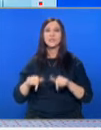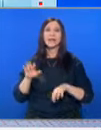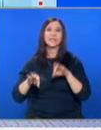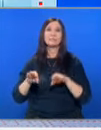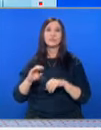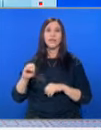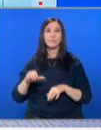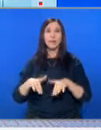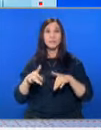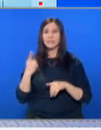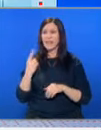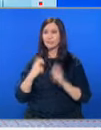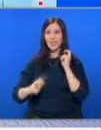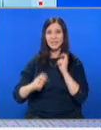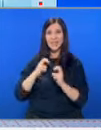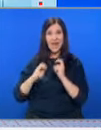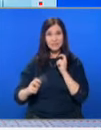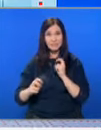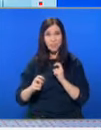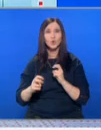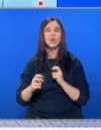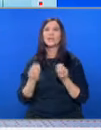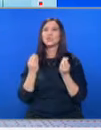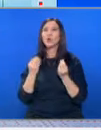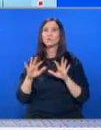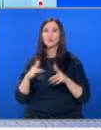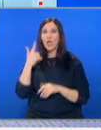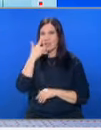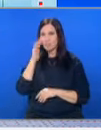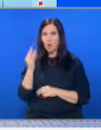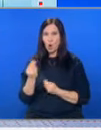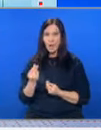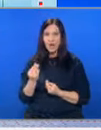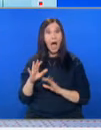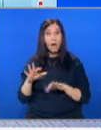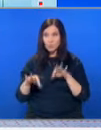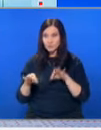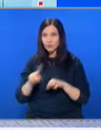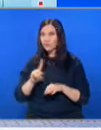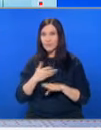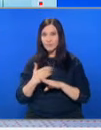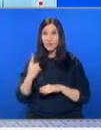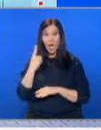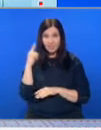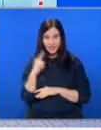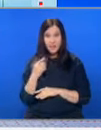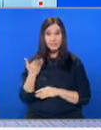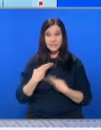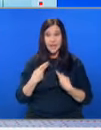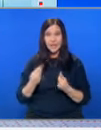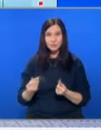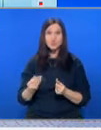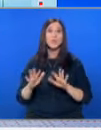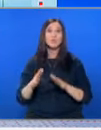Европейския парламент, само за транспорт и логистика е на стойност почти 1 000 000 лева. Ако изборите не се проведат в един ден, тези разходи ще